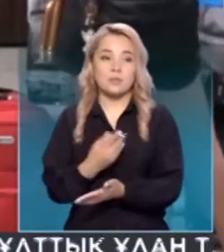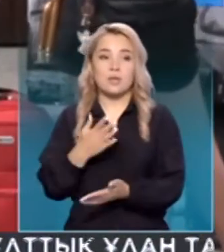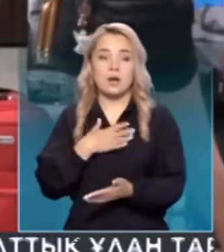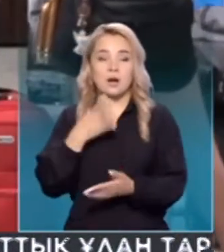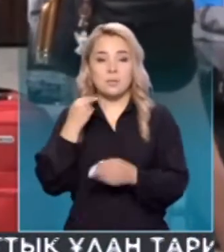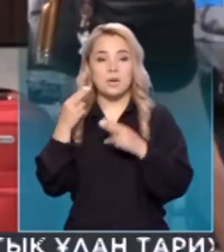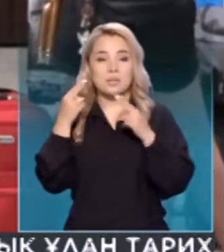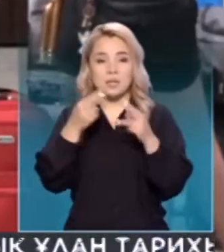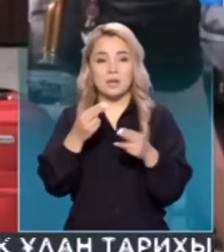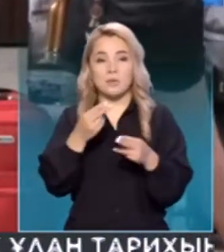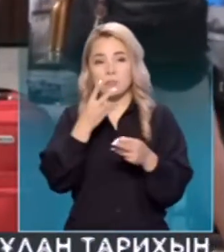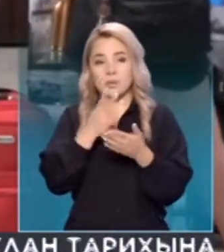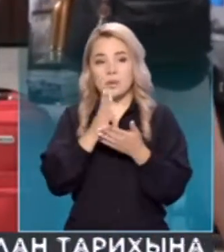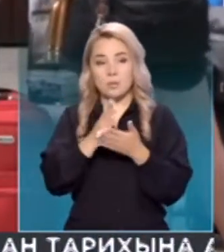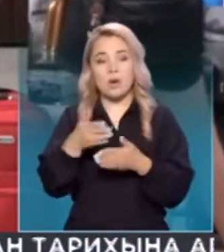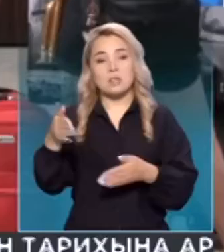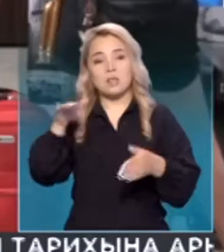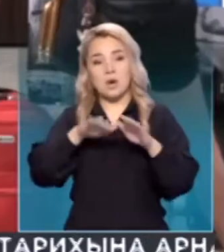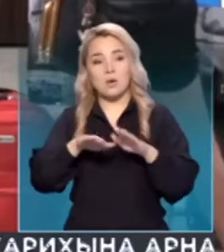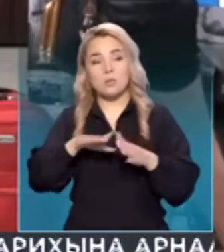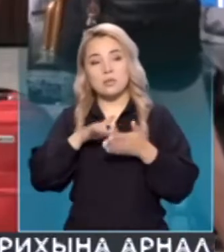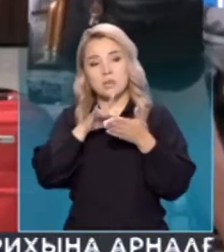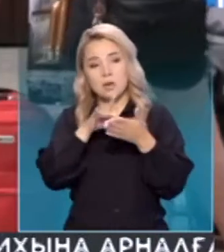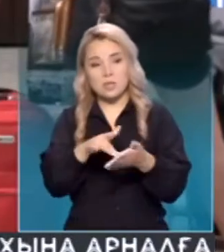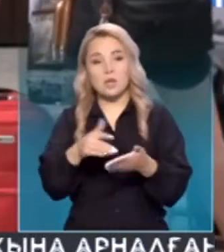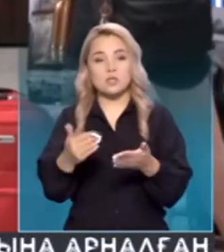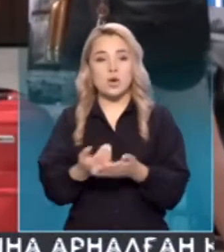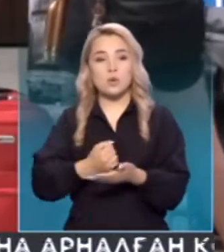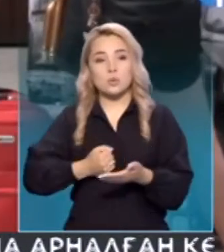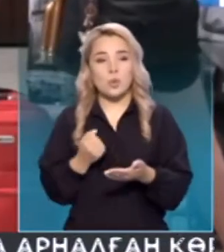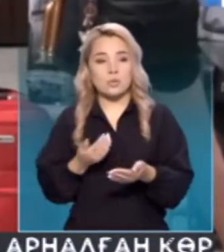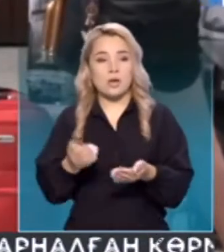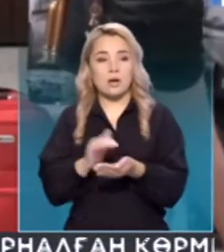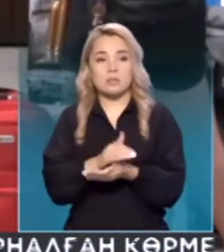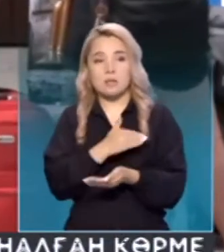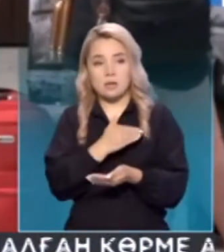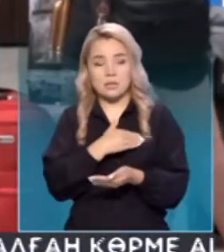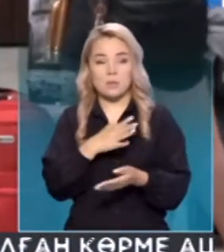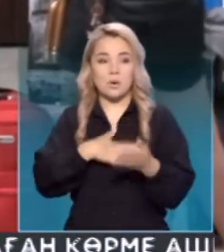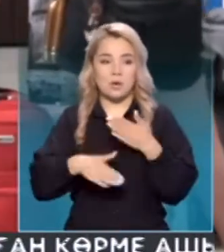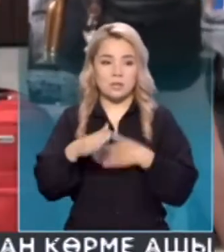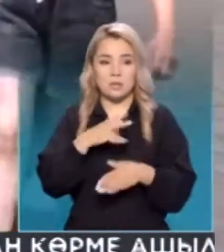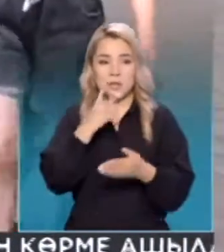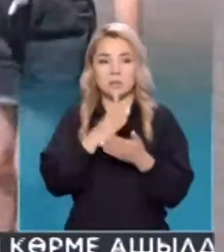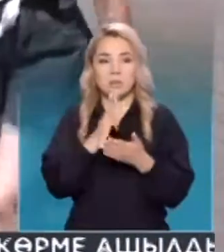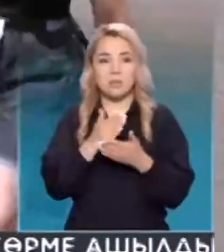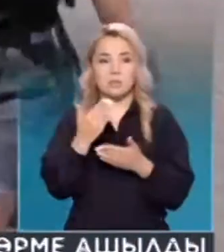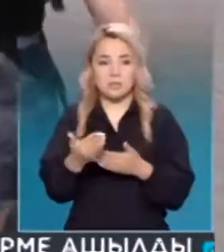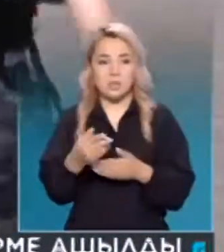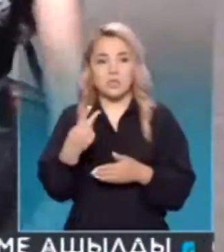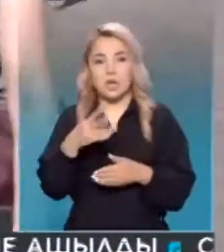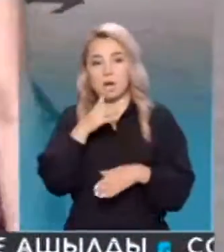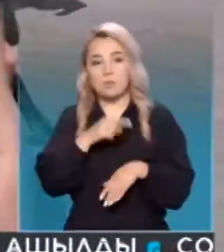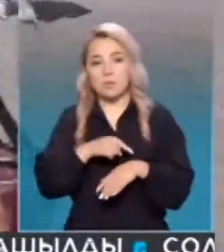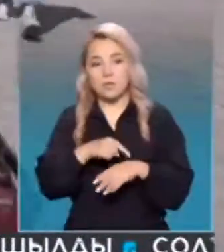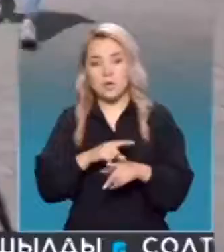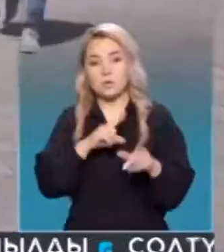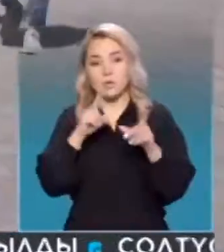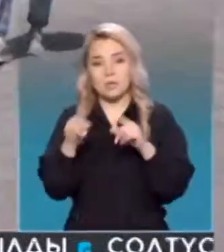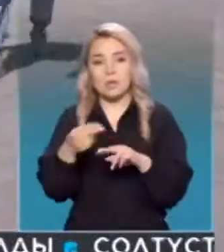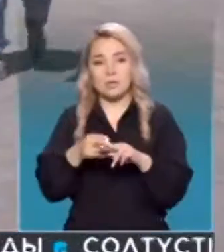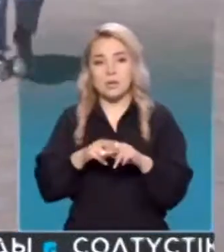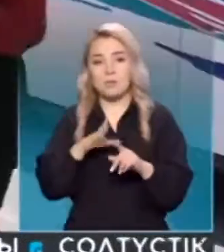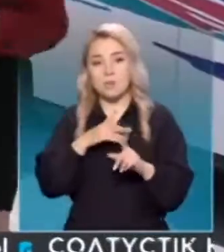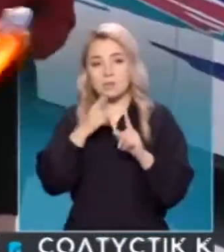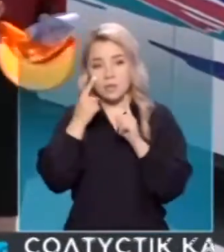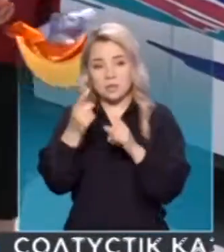Біздің Алматыға алғаш баруымыз тауға шығып, қаланы аралап, жаңа достармен танысқым келеді. Қуанышымда шек жоқ. 20 сағат жолды артқа тастап, алып